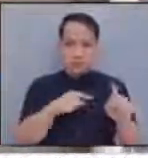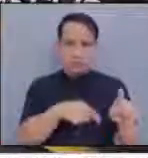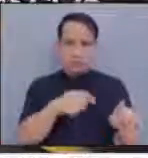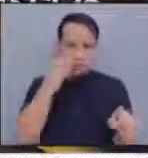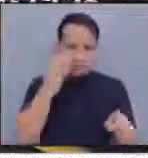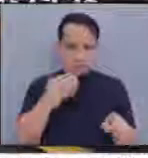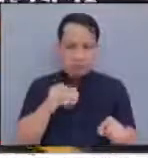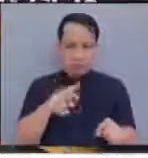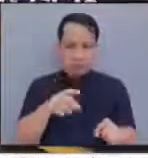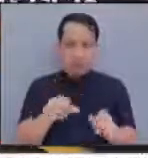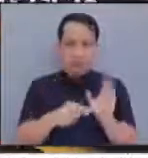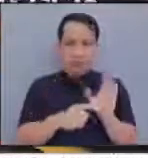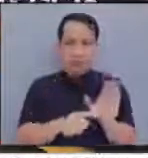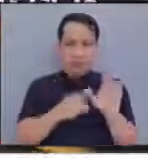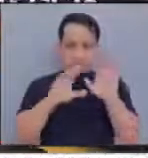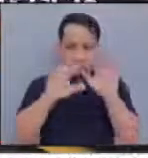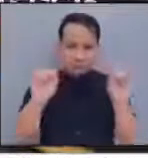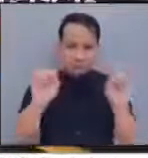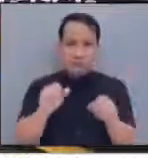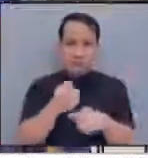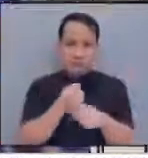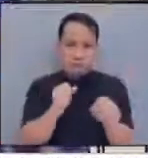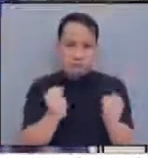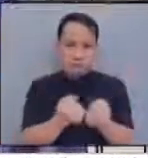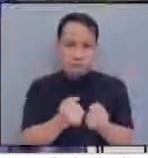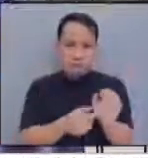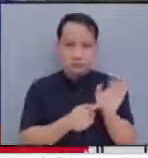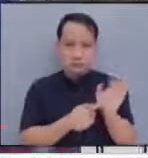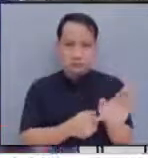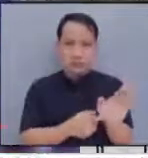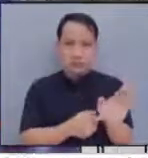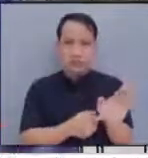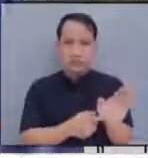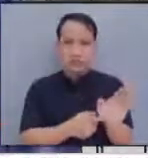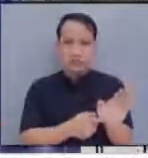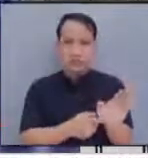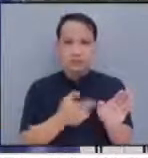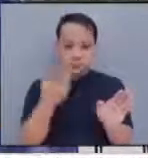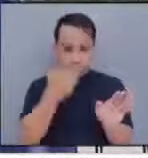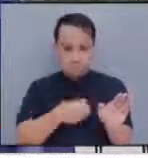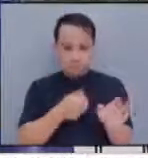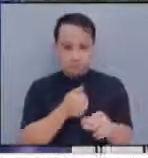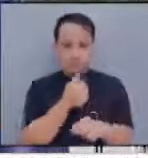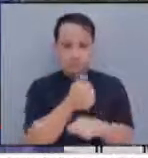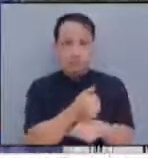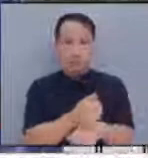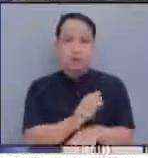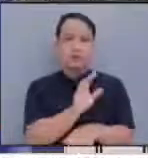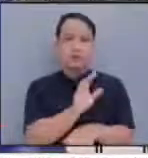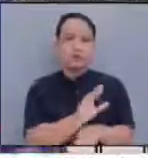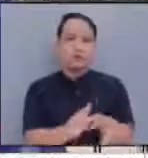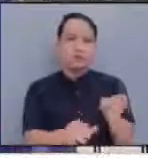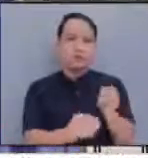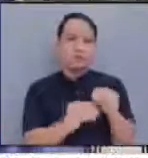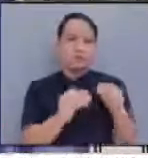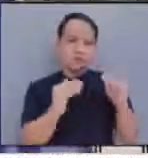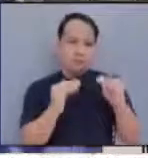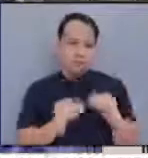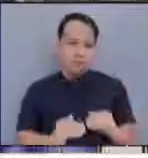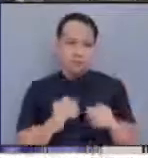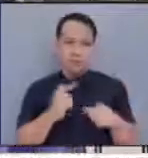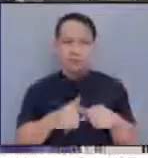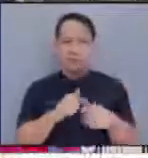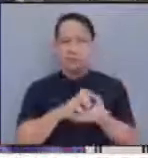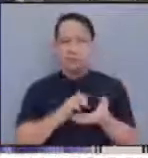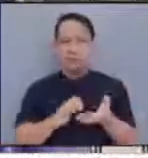unahin ng Pangulo ang sektor ng transportasyon. Mas maganda nga ho kung may bababa pa ho yung gasolina.